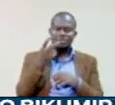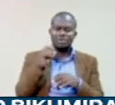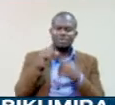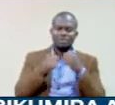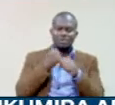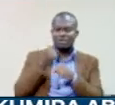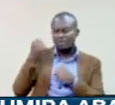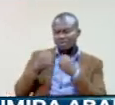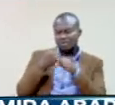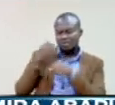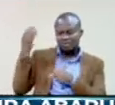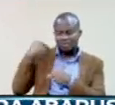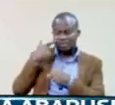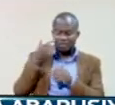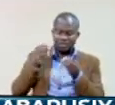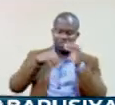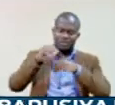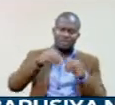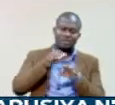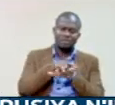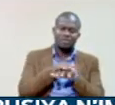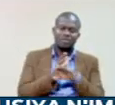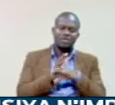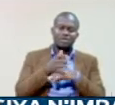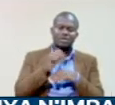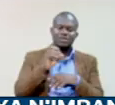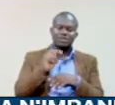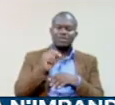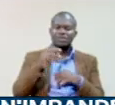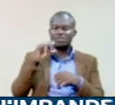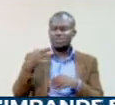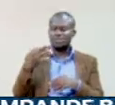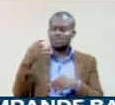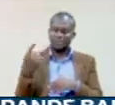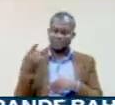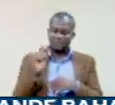mwaka umwaka ushize mu Rwanda habonetse umusaruro w'amafi ungana na toni